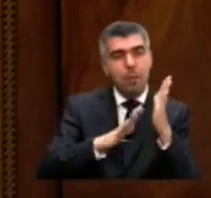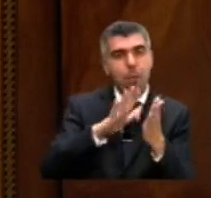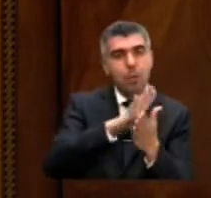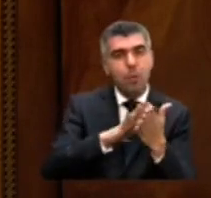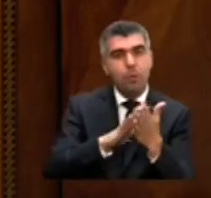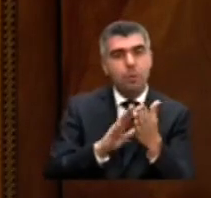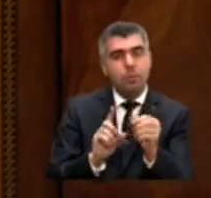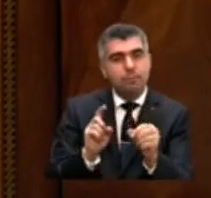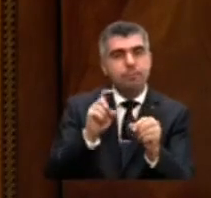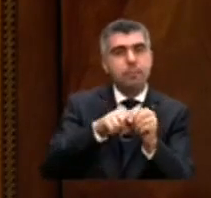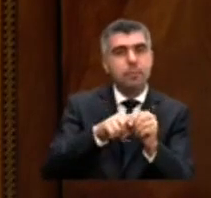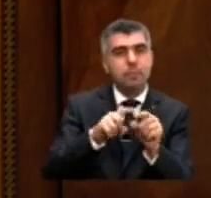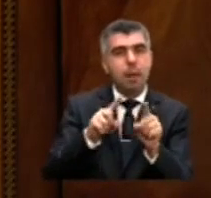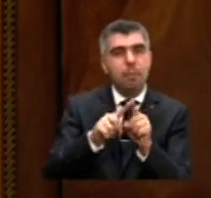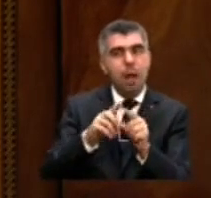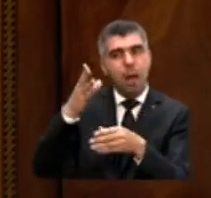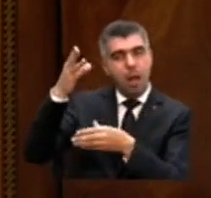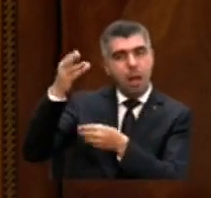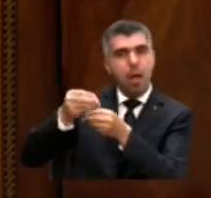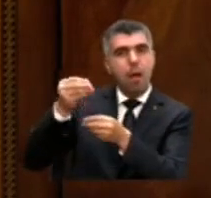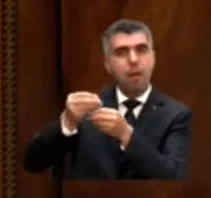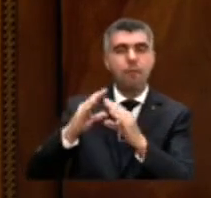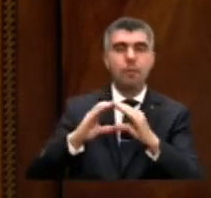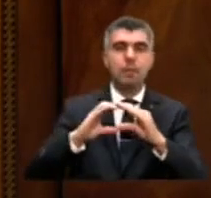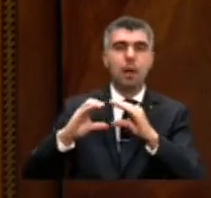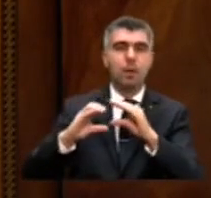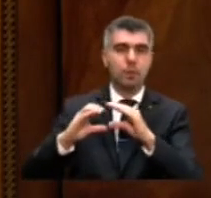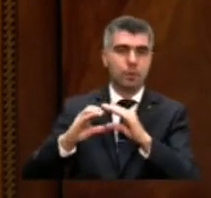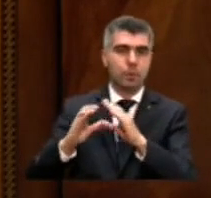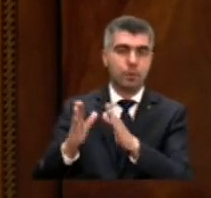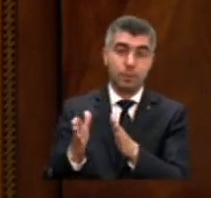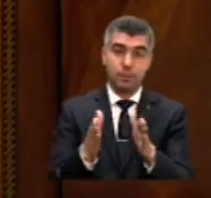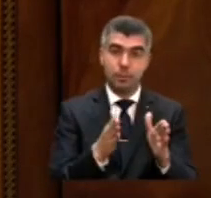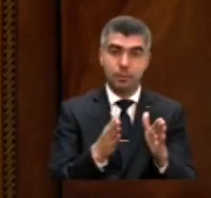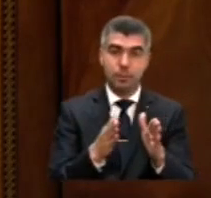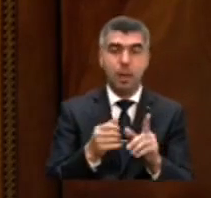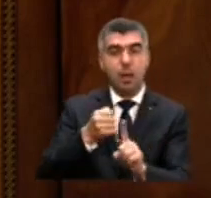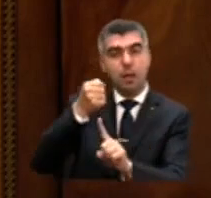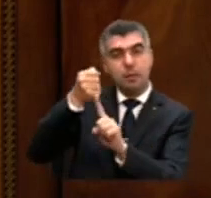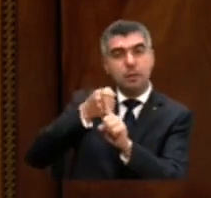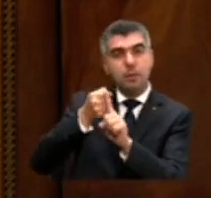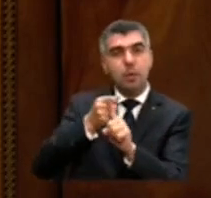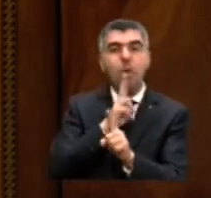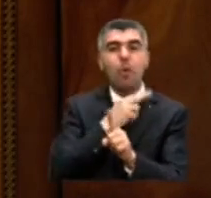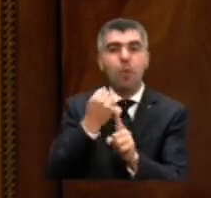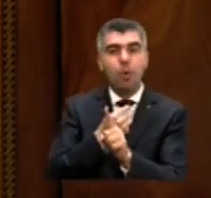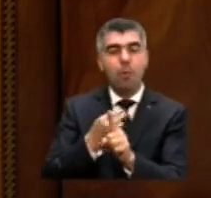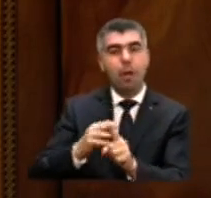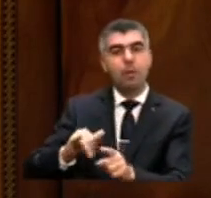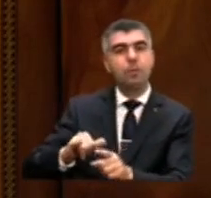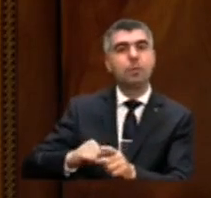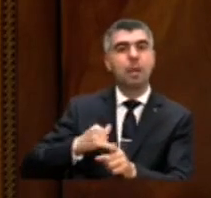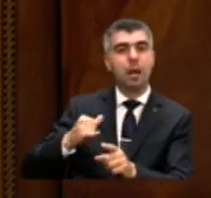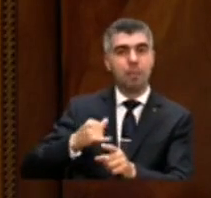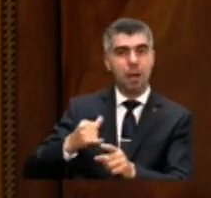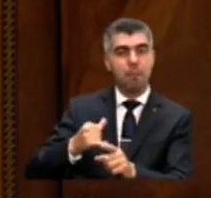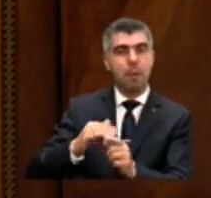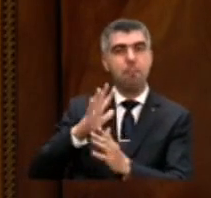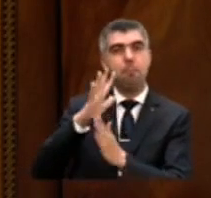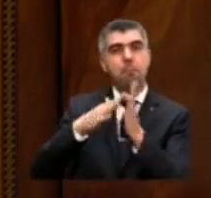عالم المعرفة والتواصل. هذا واستعمل الحكومة على العناية بالشباب في إطار برنامج